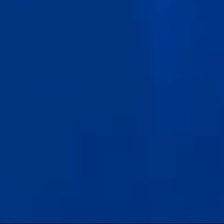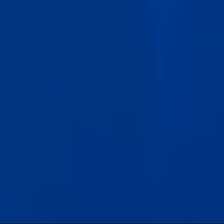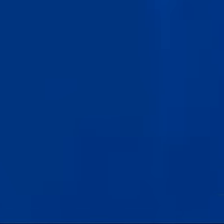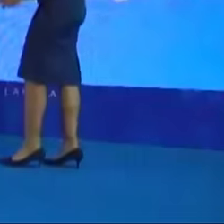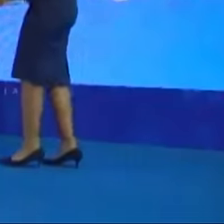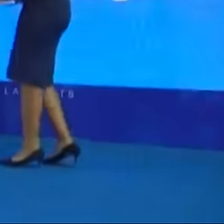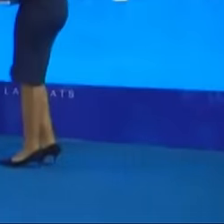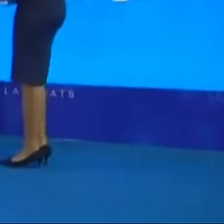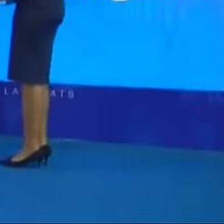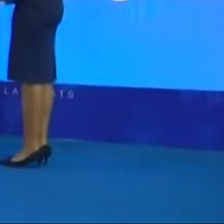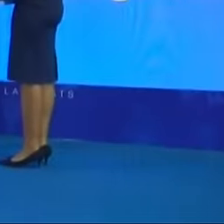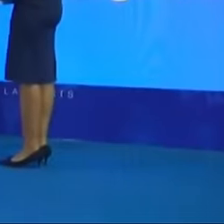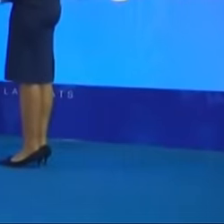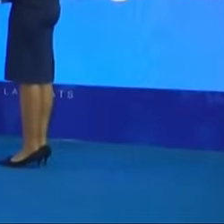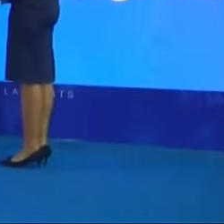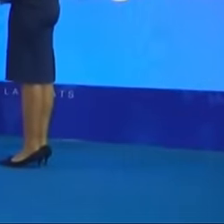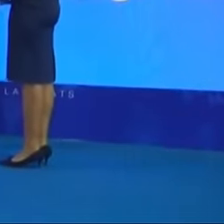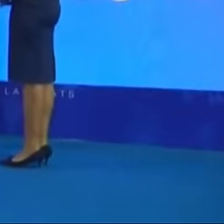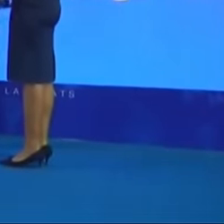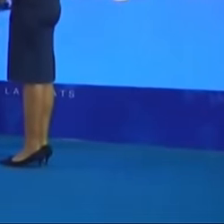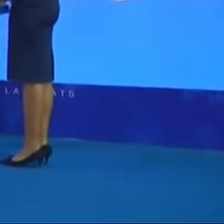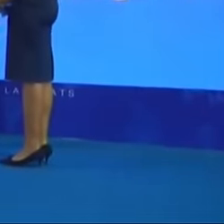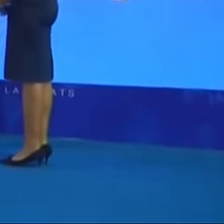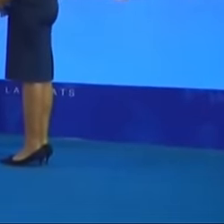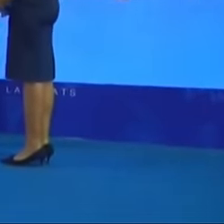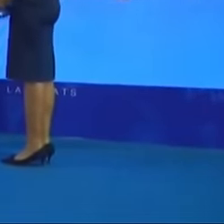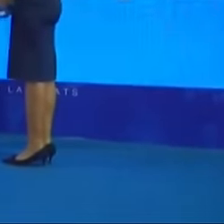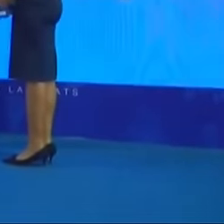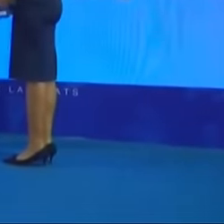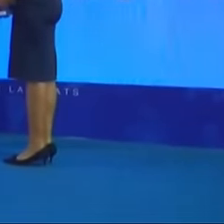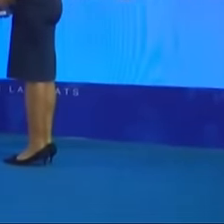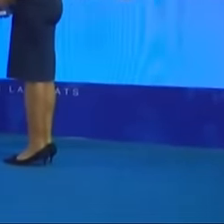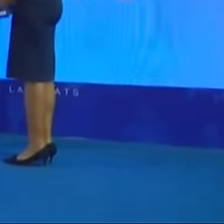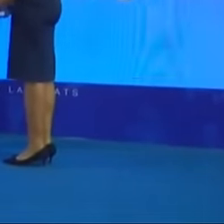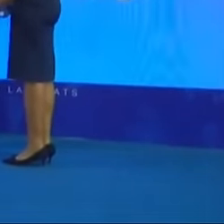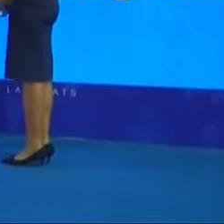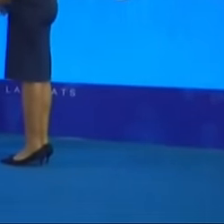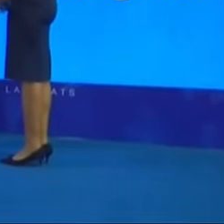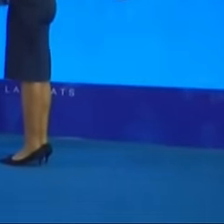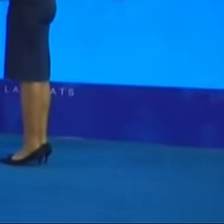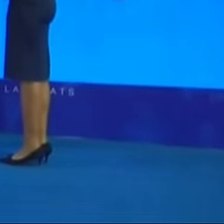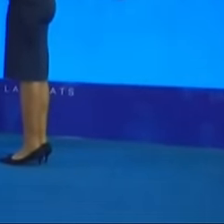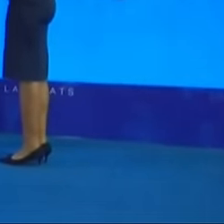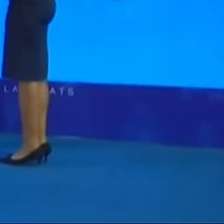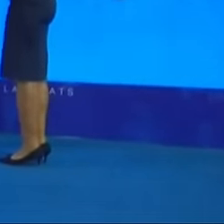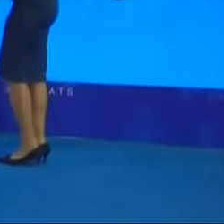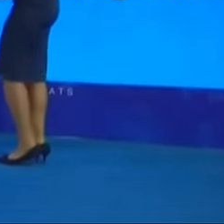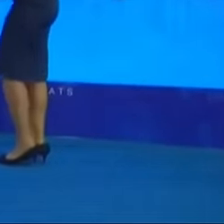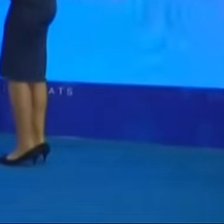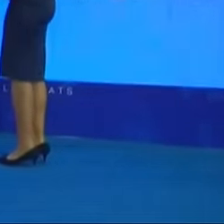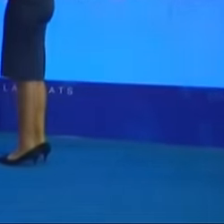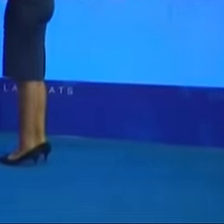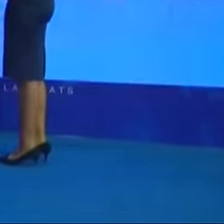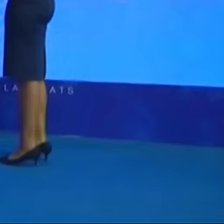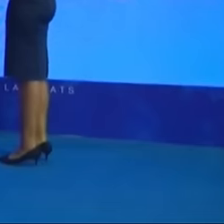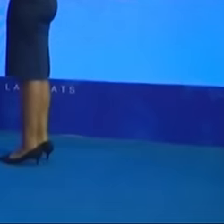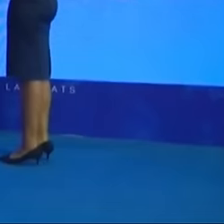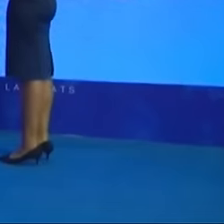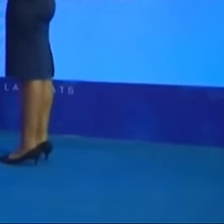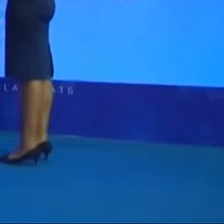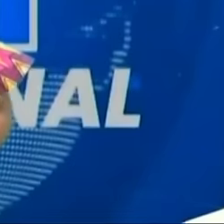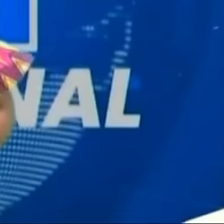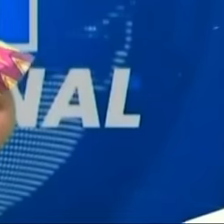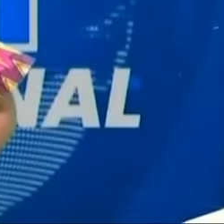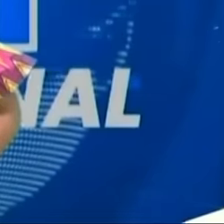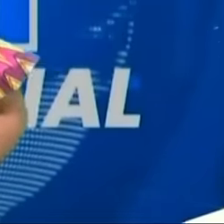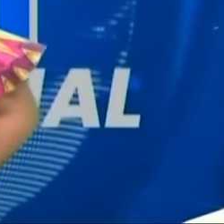minimum de 85%. Ensuite, pouvoir passer le test de sélection qu'organise la Fondation avec un minimum de 70%.